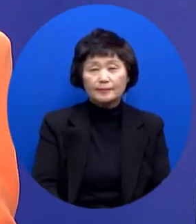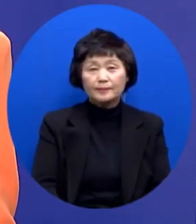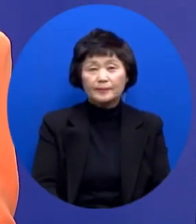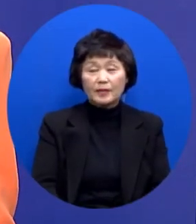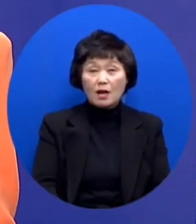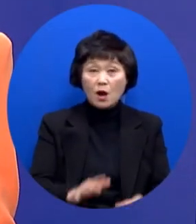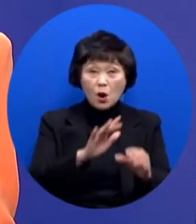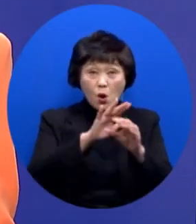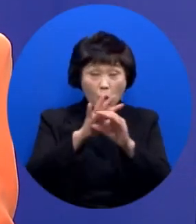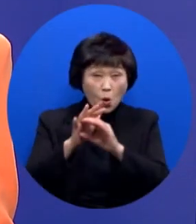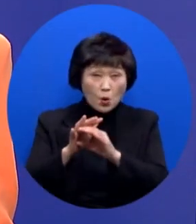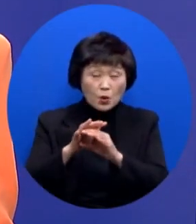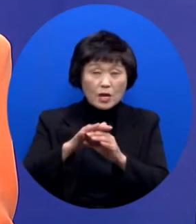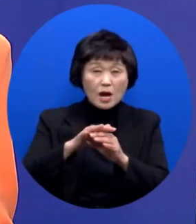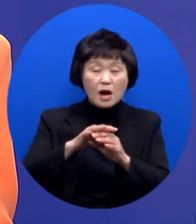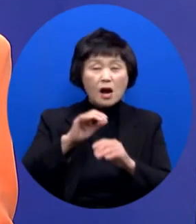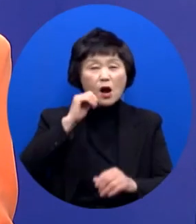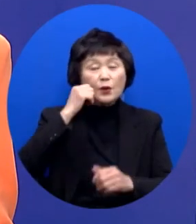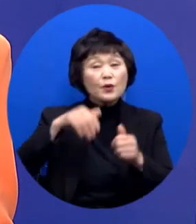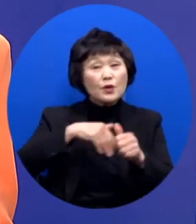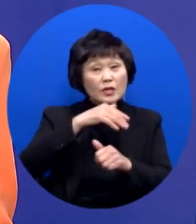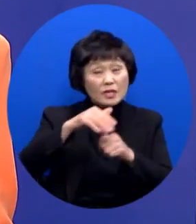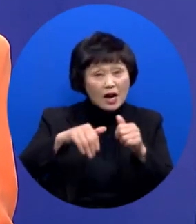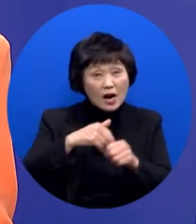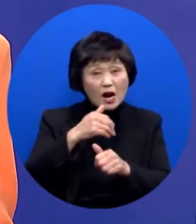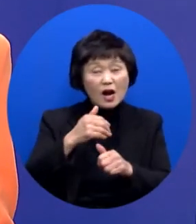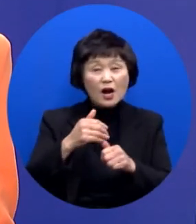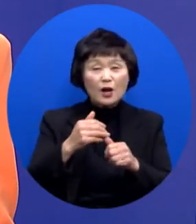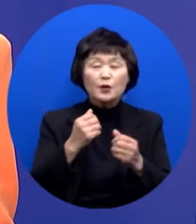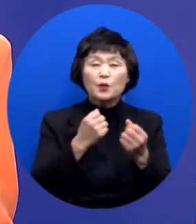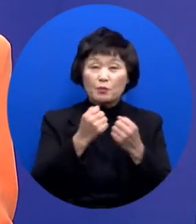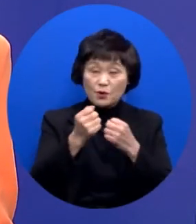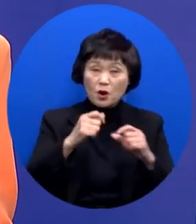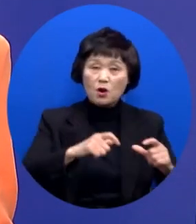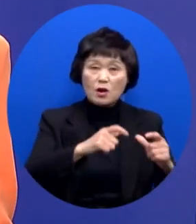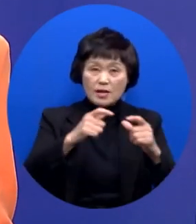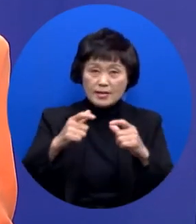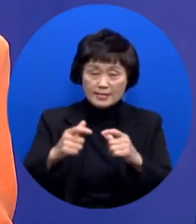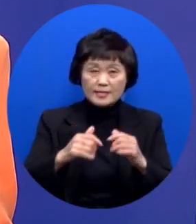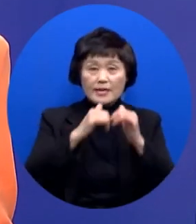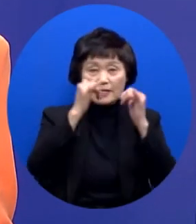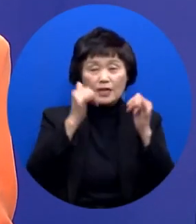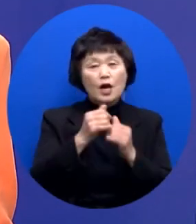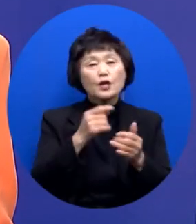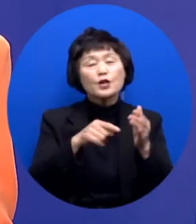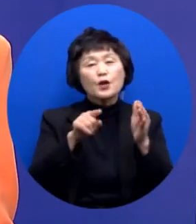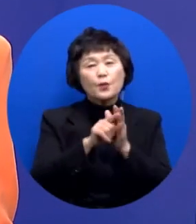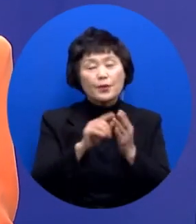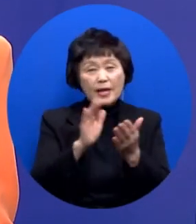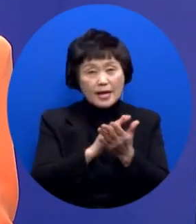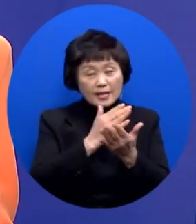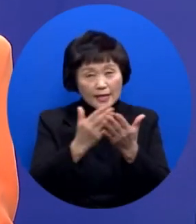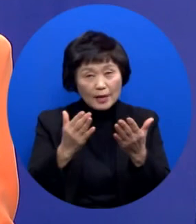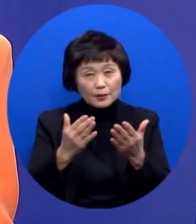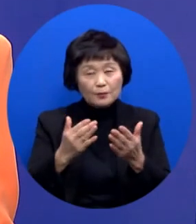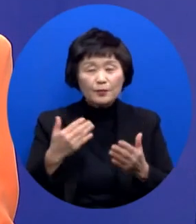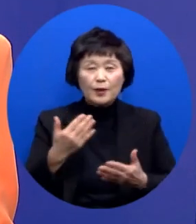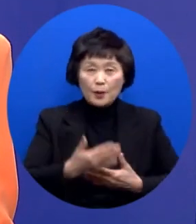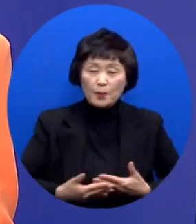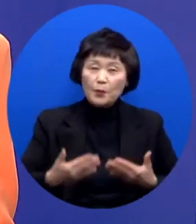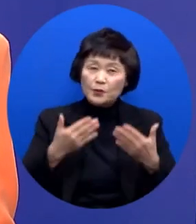그렇고 날 그로 사역 현장은 어느 때보다 힘들지만 지역사회를 위한 나눔과 섬김을 위해 몸과 마음을 다 아내는